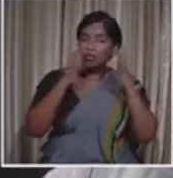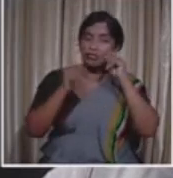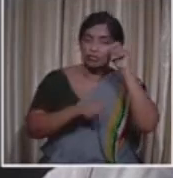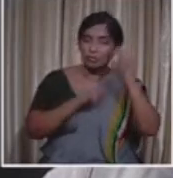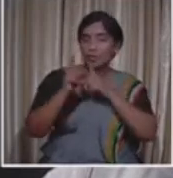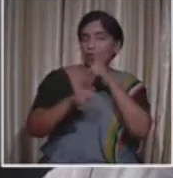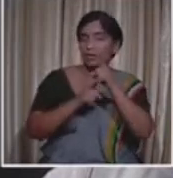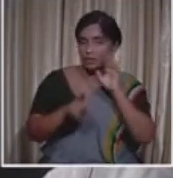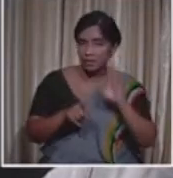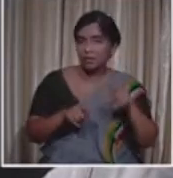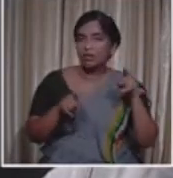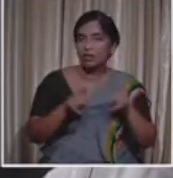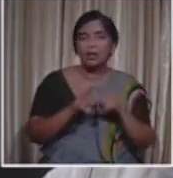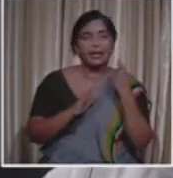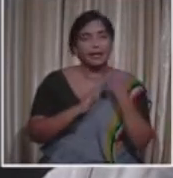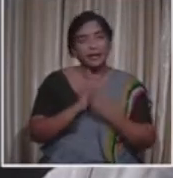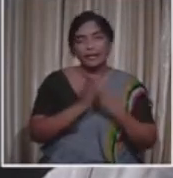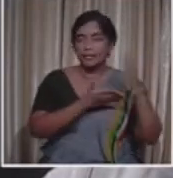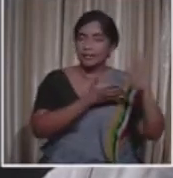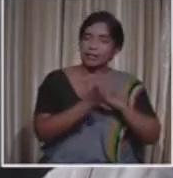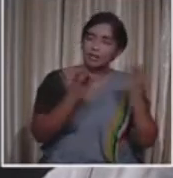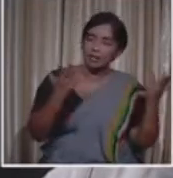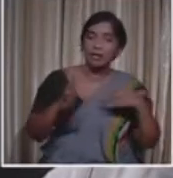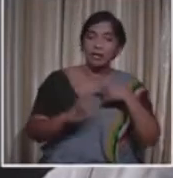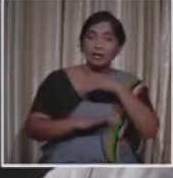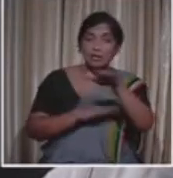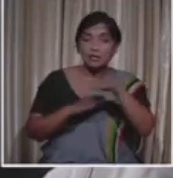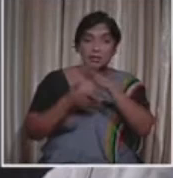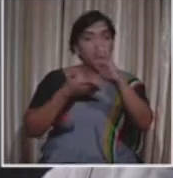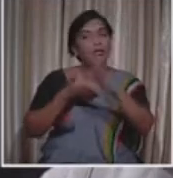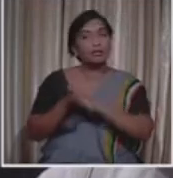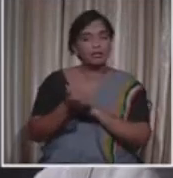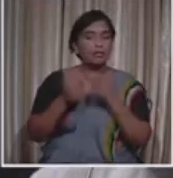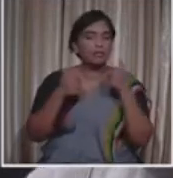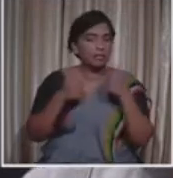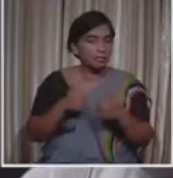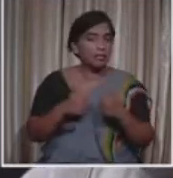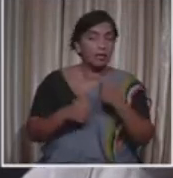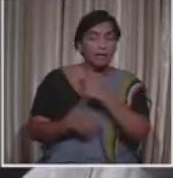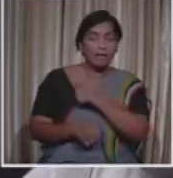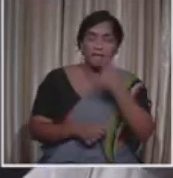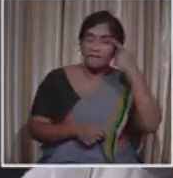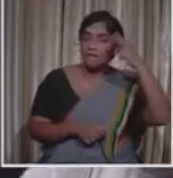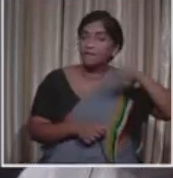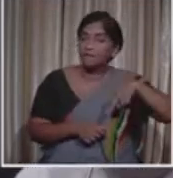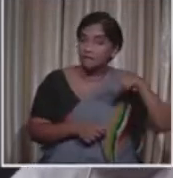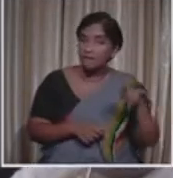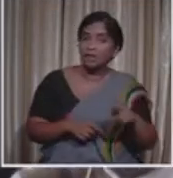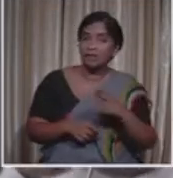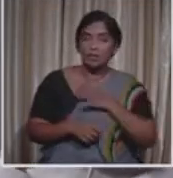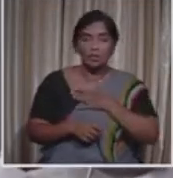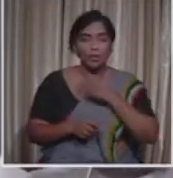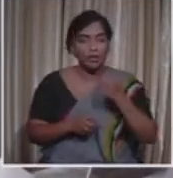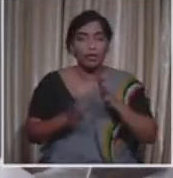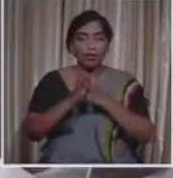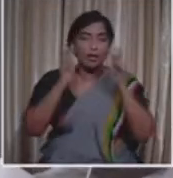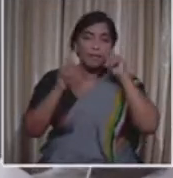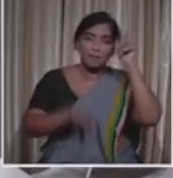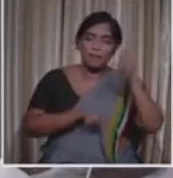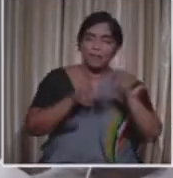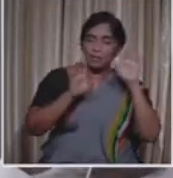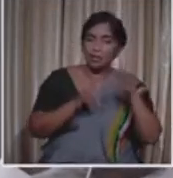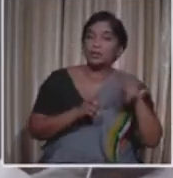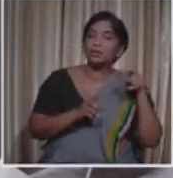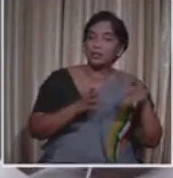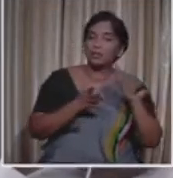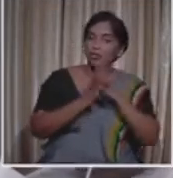කතා කරා. ඉතින් ඒ නිසා නීතිය පැත්තේ මොනවා වුණත් මේ රටේ සමාජ සාධාරණත්වයේ අගයන හෘද සාක්ෂියක් තියෙන සහකම්පනයක් දෙන අතිවිශාල පිරිසක් ඉන්නවා. ඒ